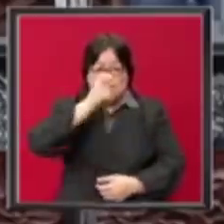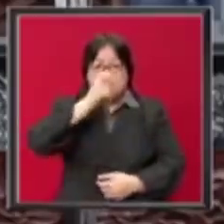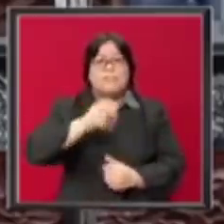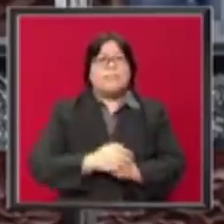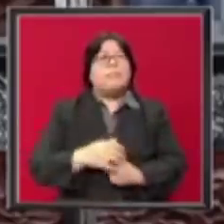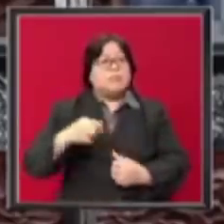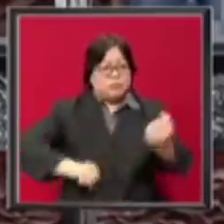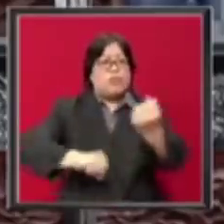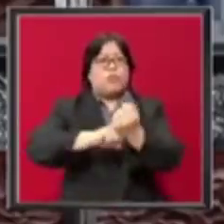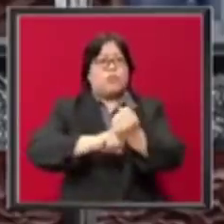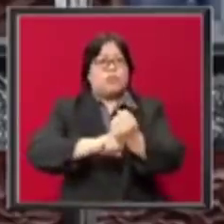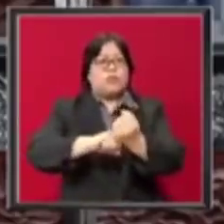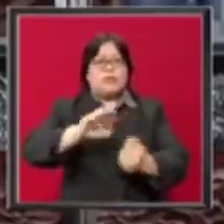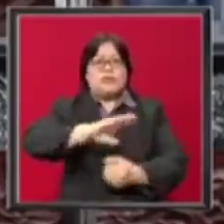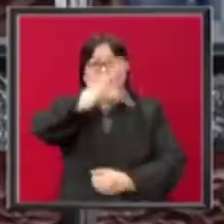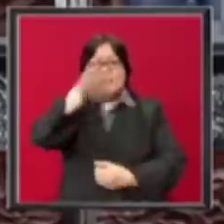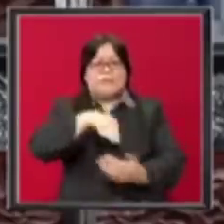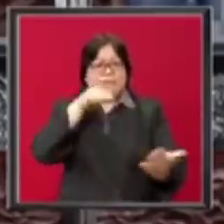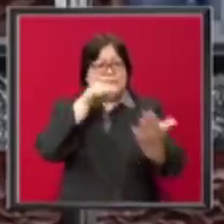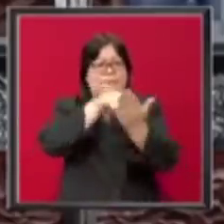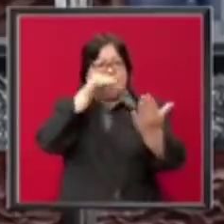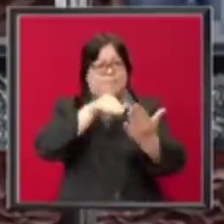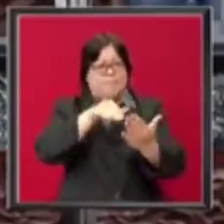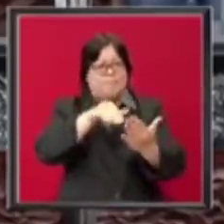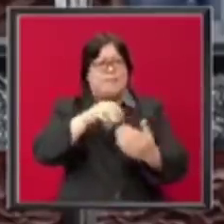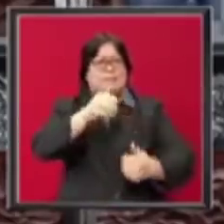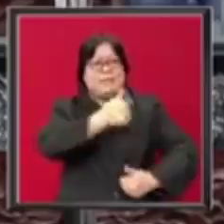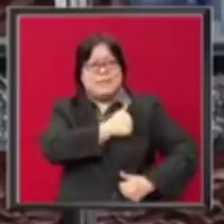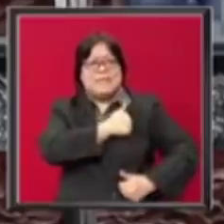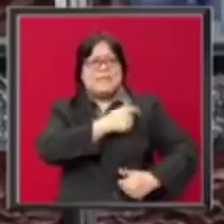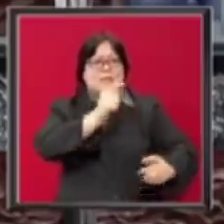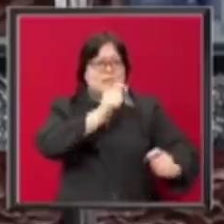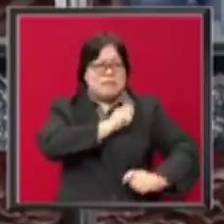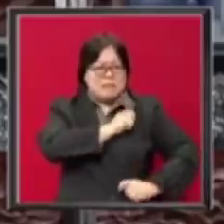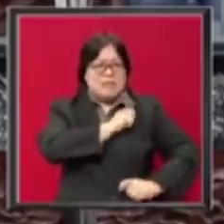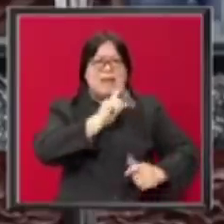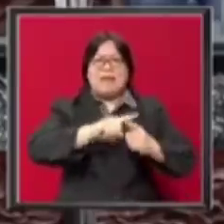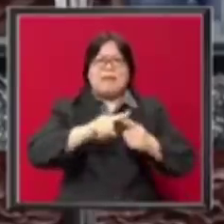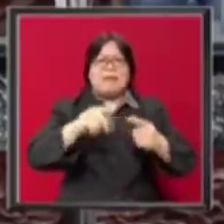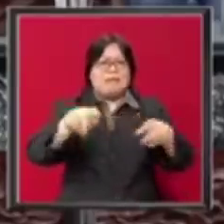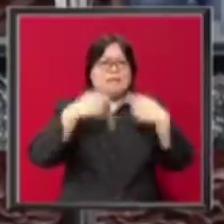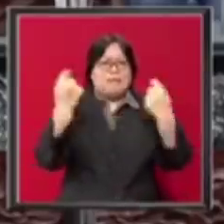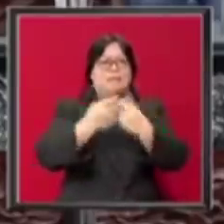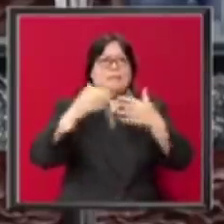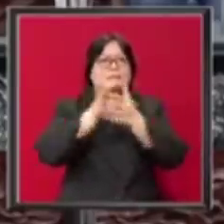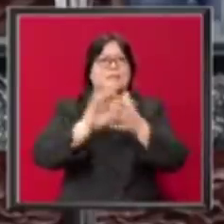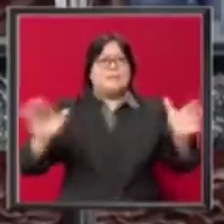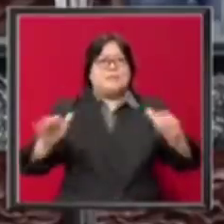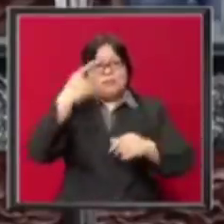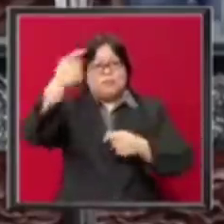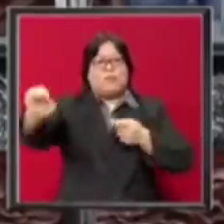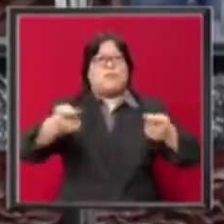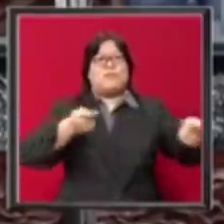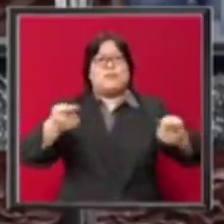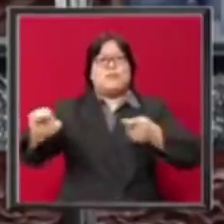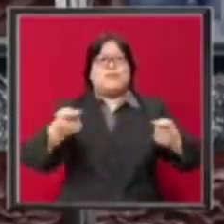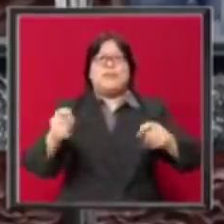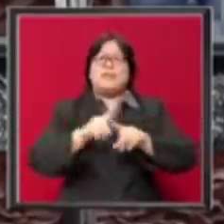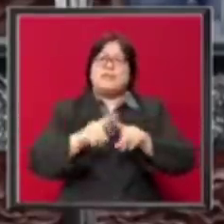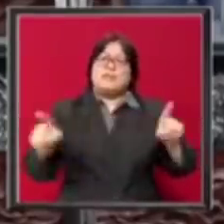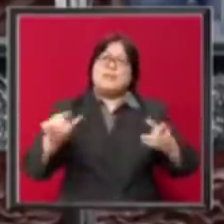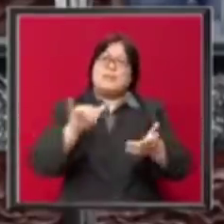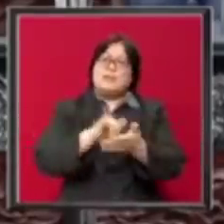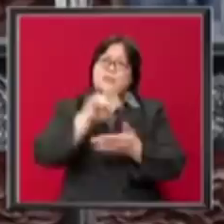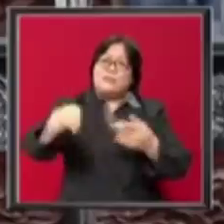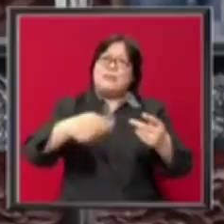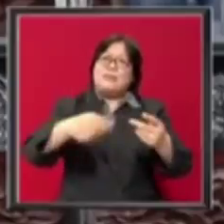tegas, kita sokong. Tak pernah kita pertikai tindakan tentera atau polis atau pasukan keselamatan dalam mengawal. Tapi itu